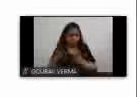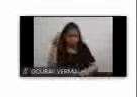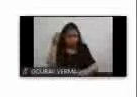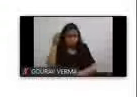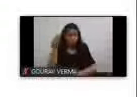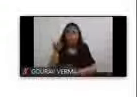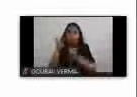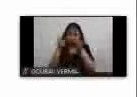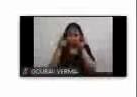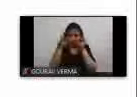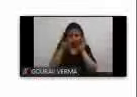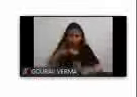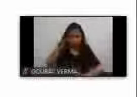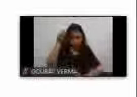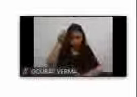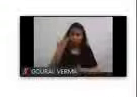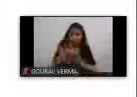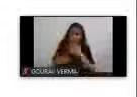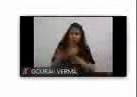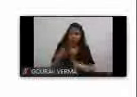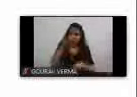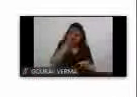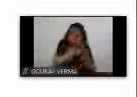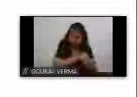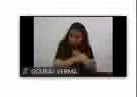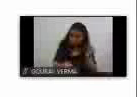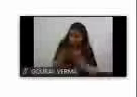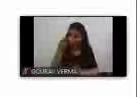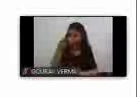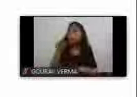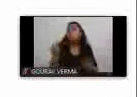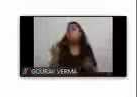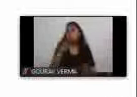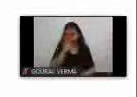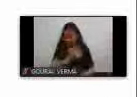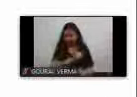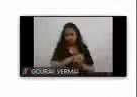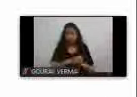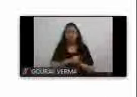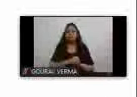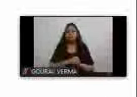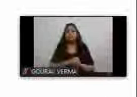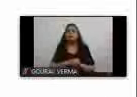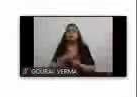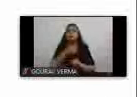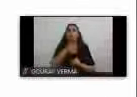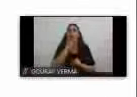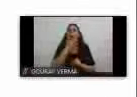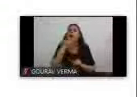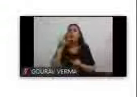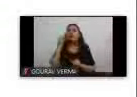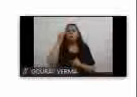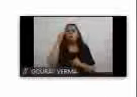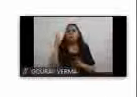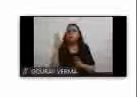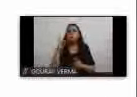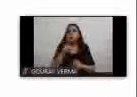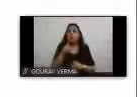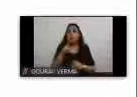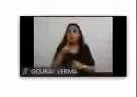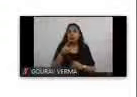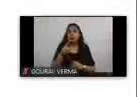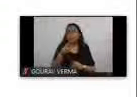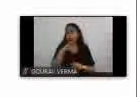प्रिफरेंसेस टू सर्टन कलर्स, कलर्स शायद वो जानते नहीं है कि कौन सा कलर है, लेकिन सर्टेन कलर टॉय में उसका ध्यान